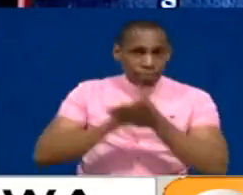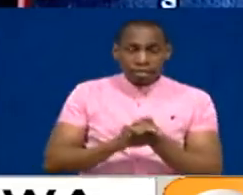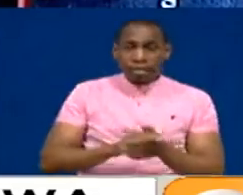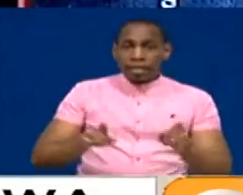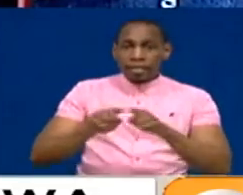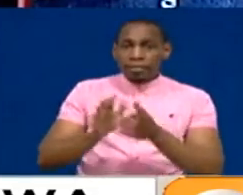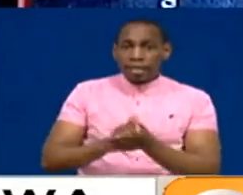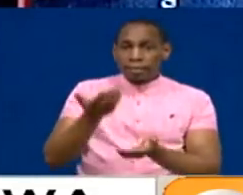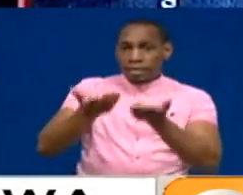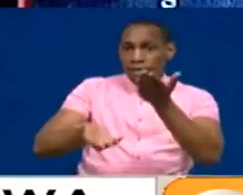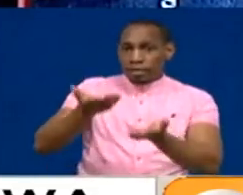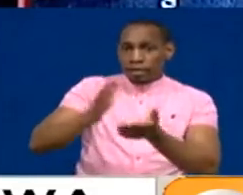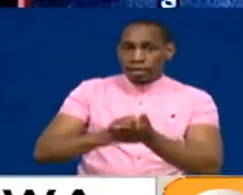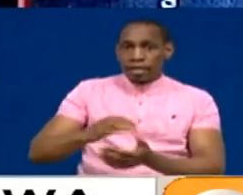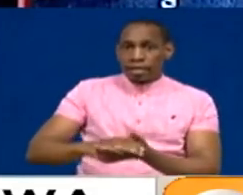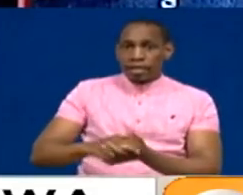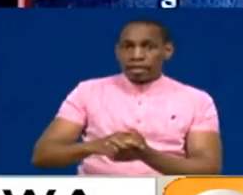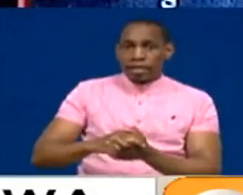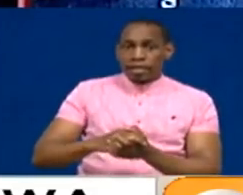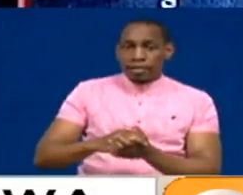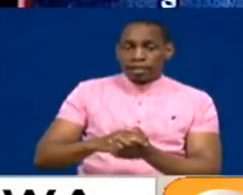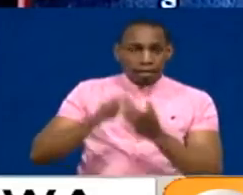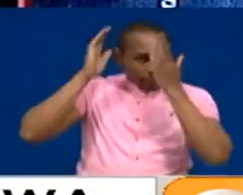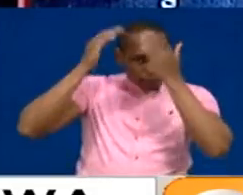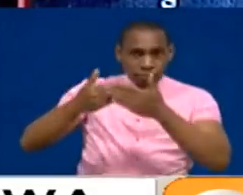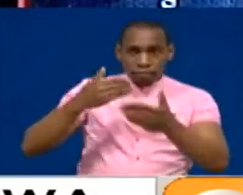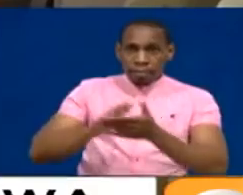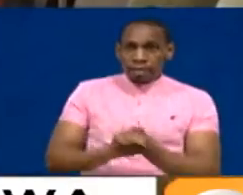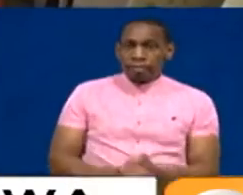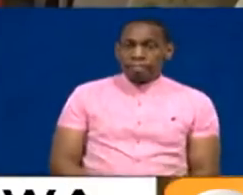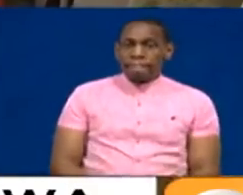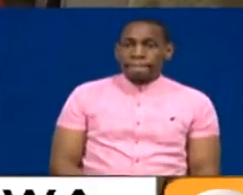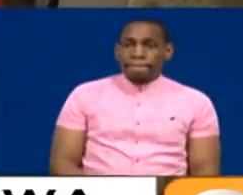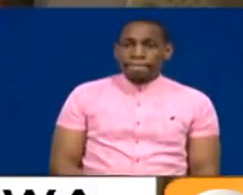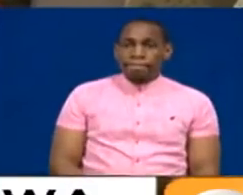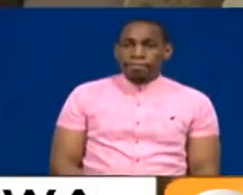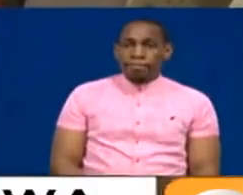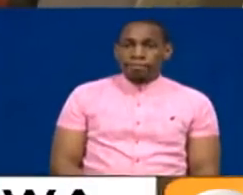Anyolo analinganishwa na hayati Kadinali Morris Otunga.